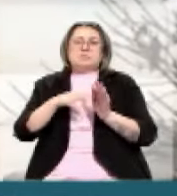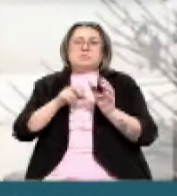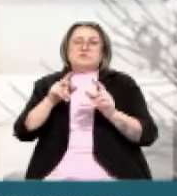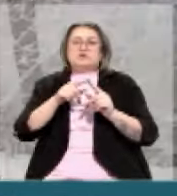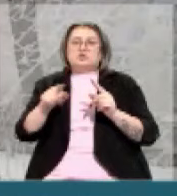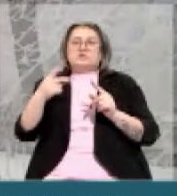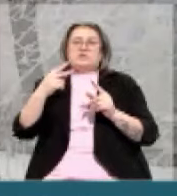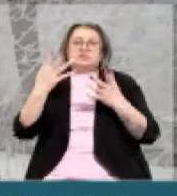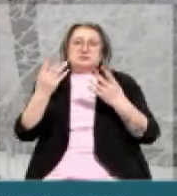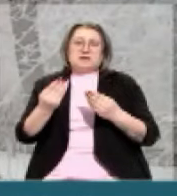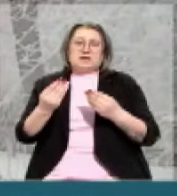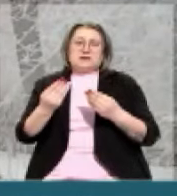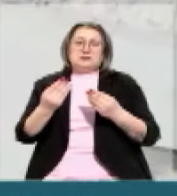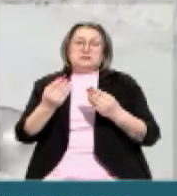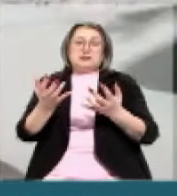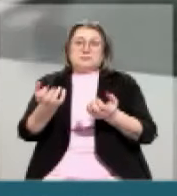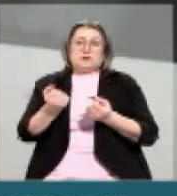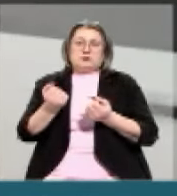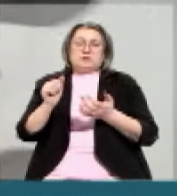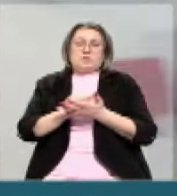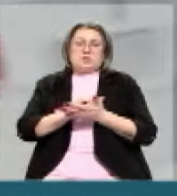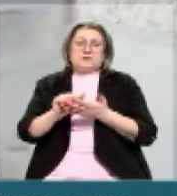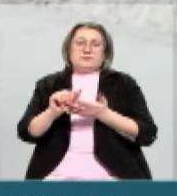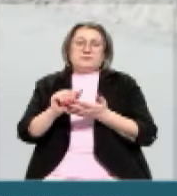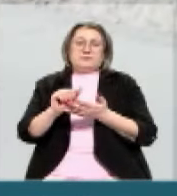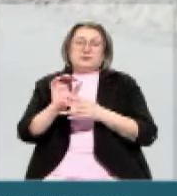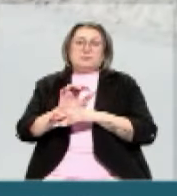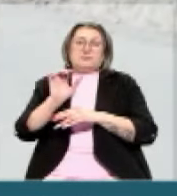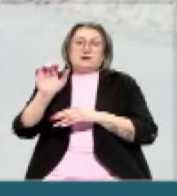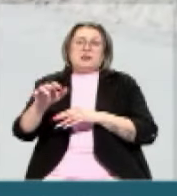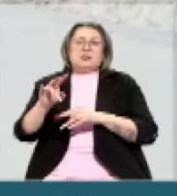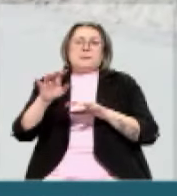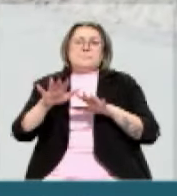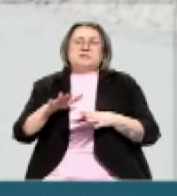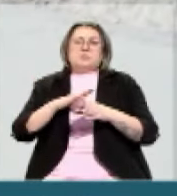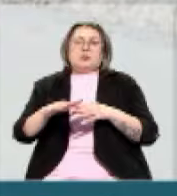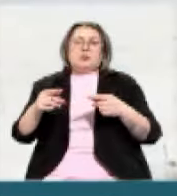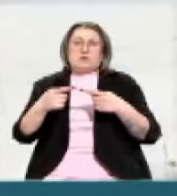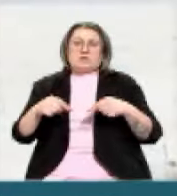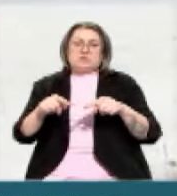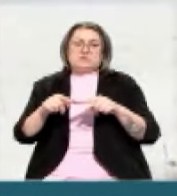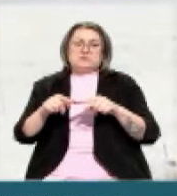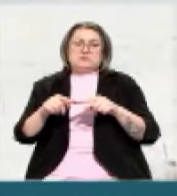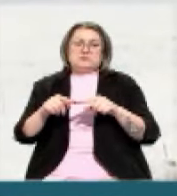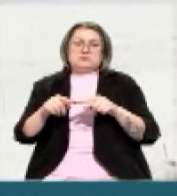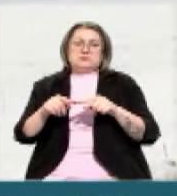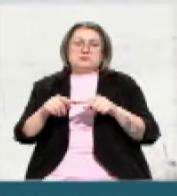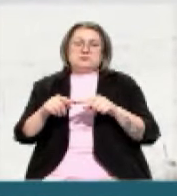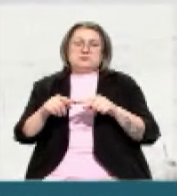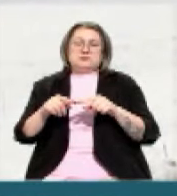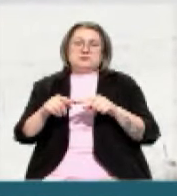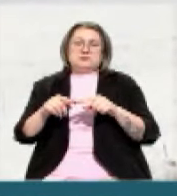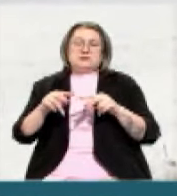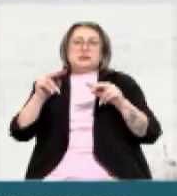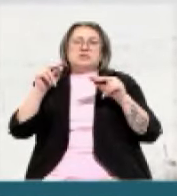атқарушы органға оның Қазақстан Республикасының аумағында құқық бұзушылықтар жасағаны туралы айыптаушы мәліметтерді және